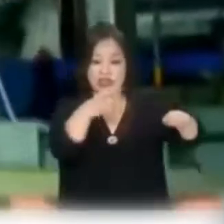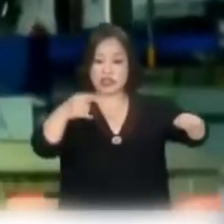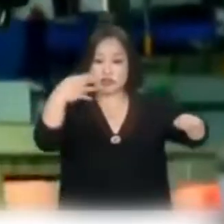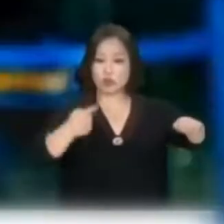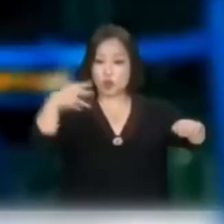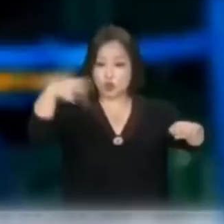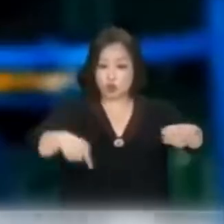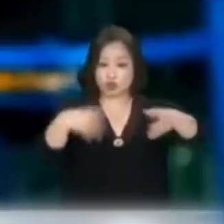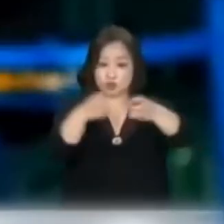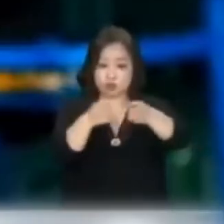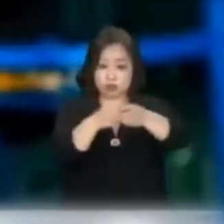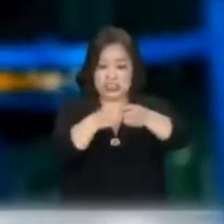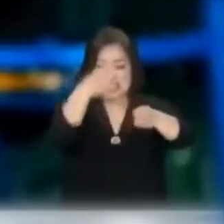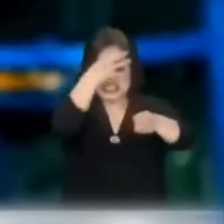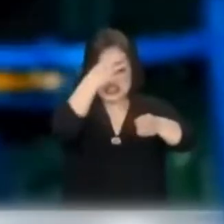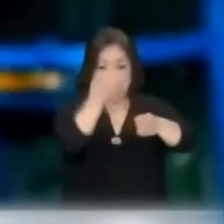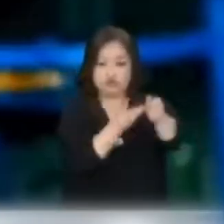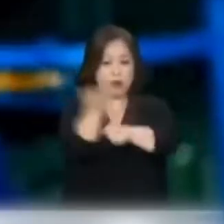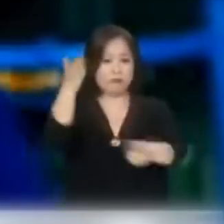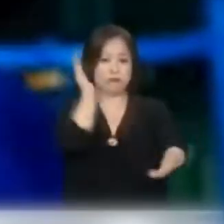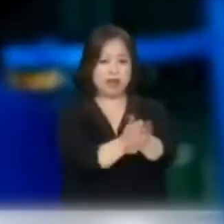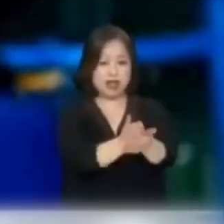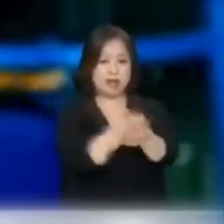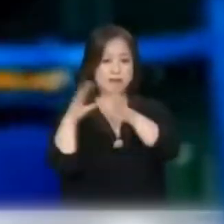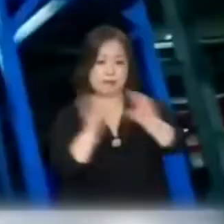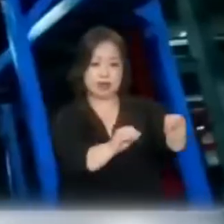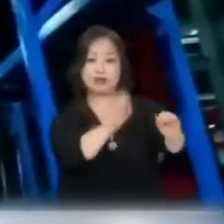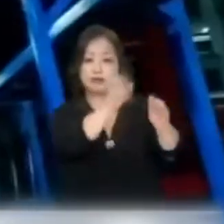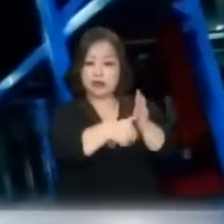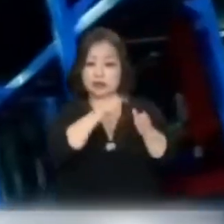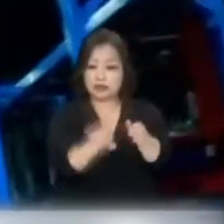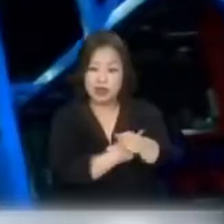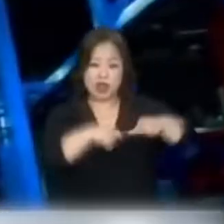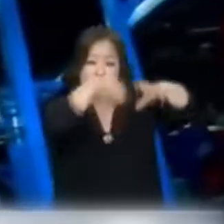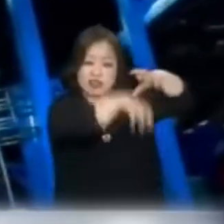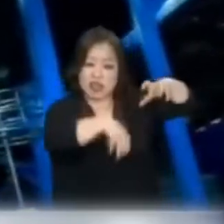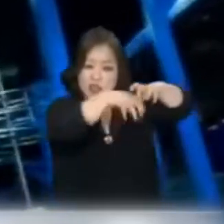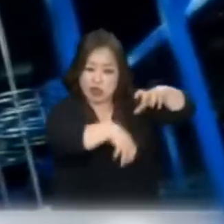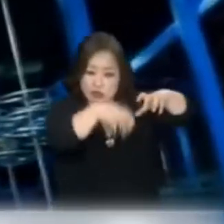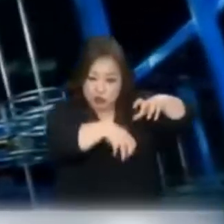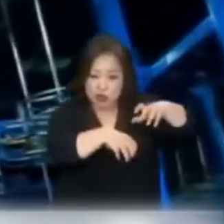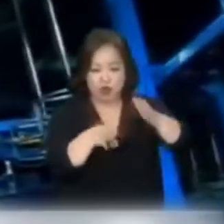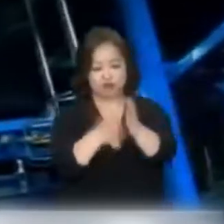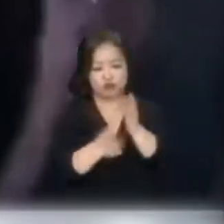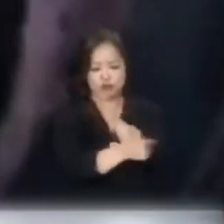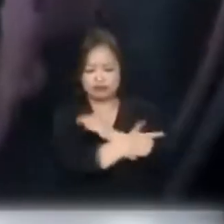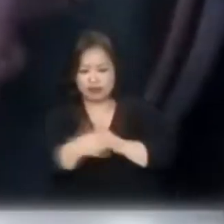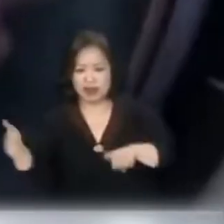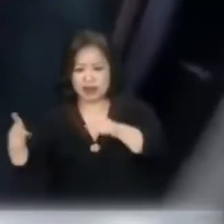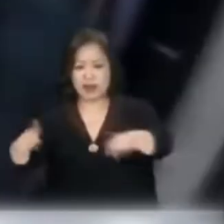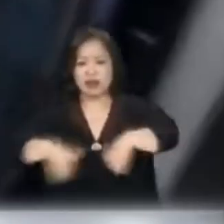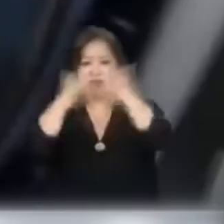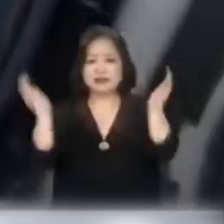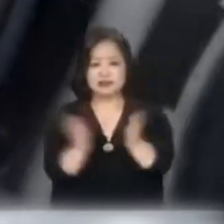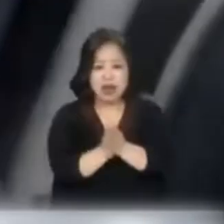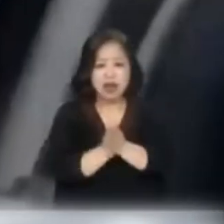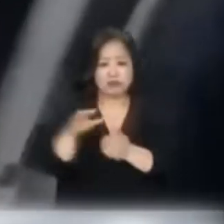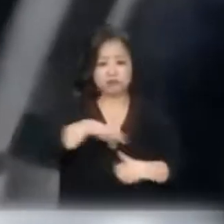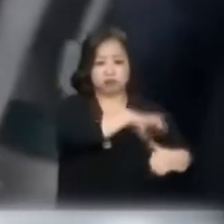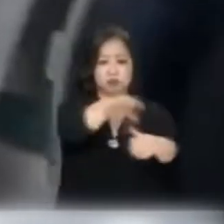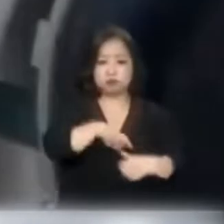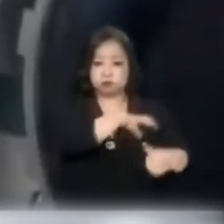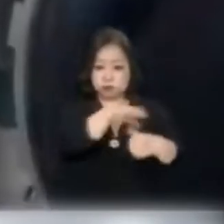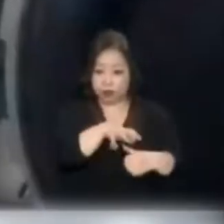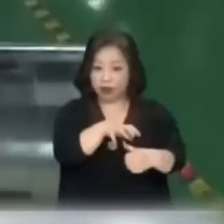稀土磁铁制造技术的出口禁令，从稀土开采到成品生产的供应链势必都将受到冲